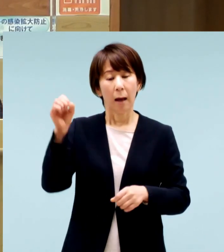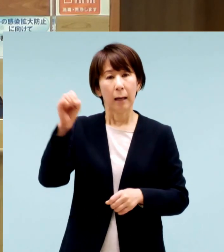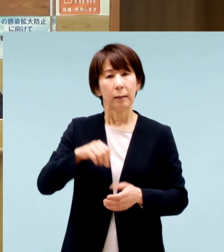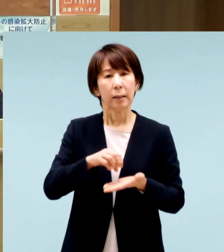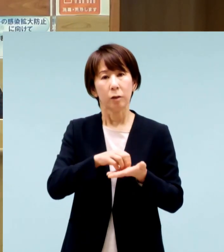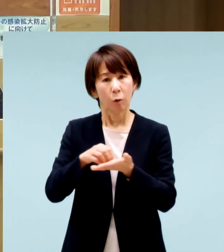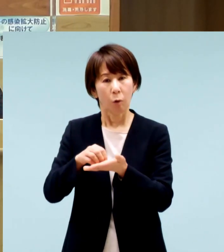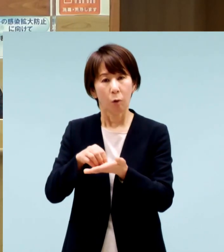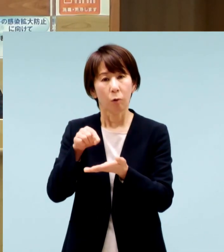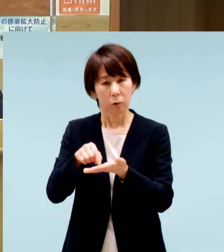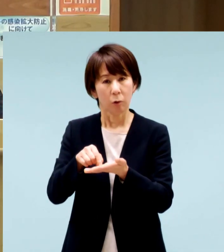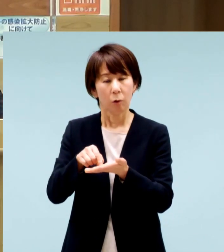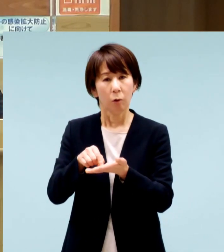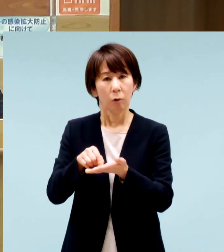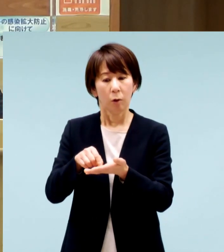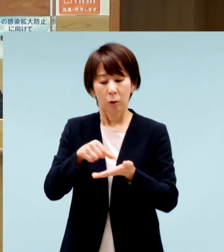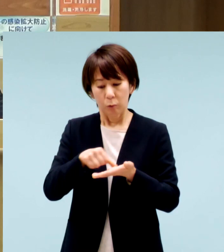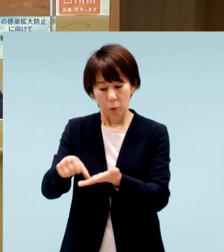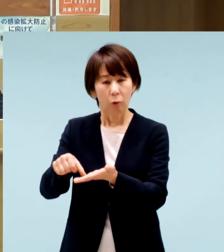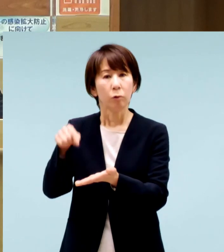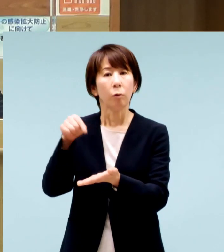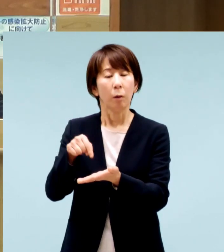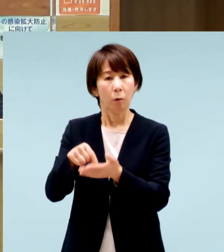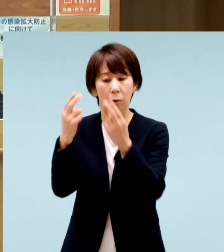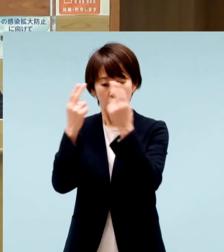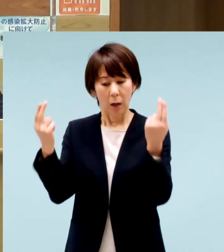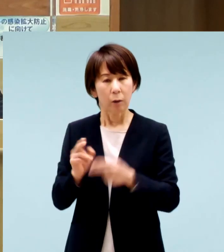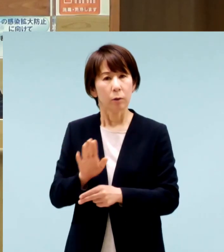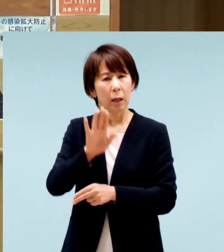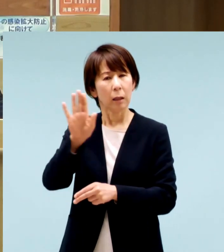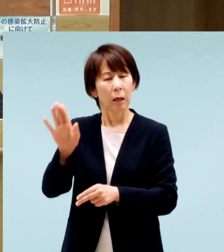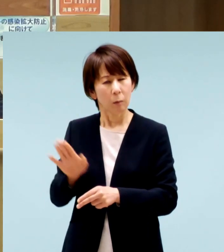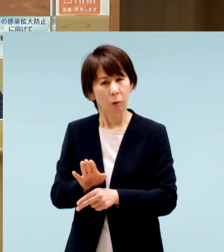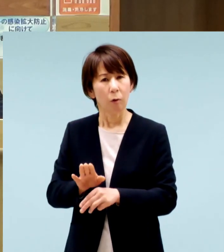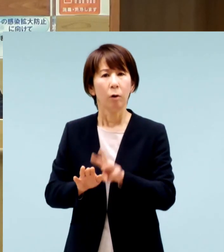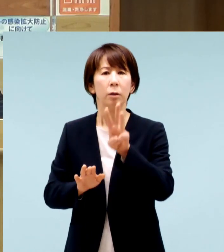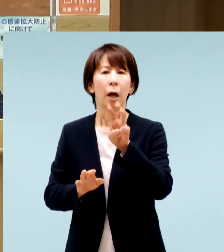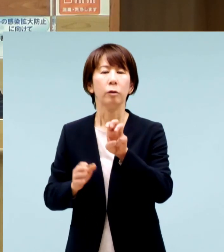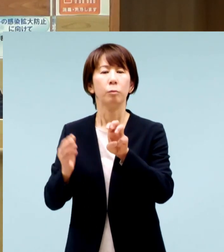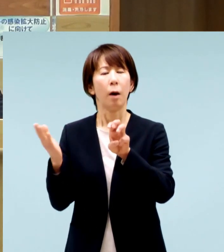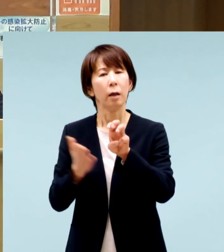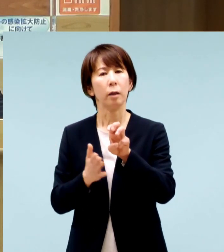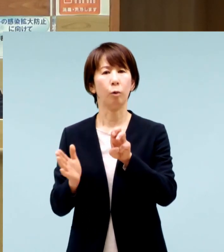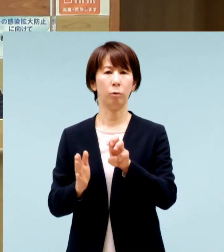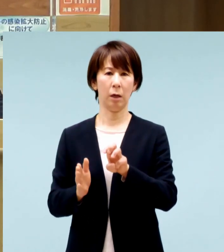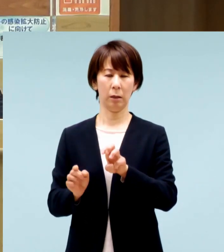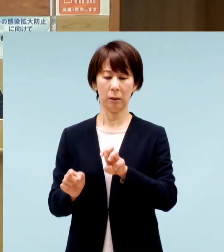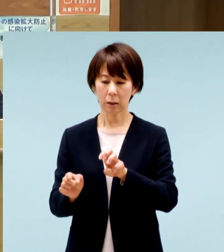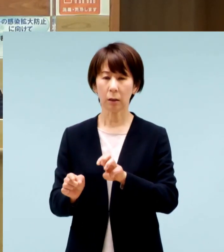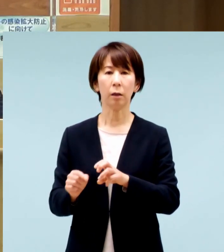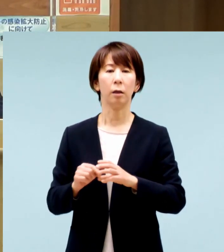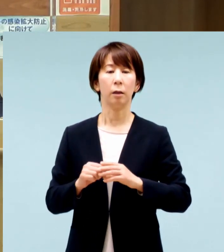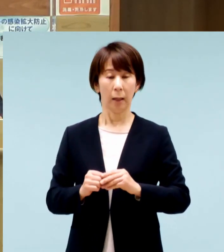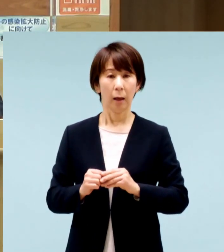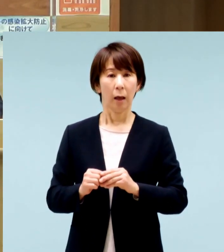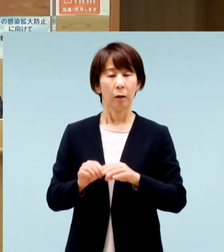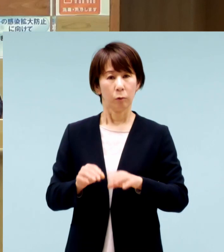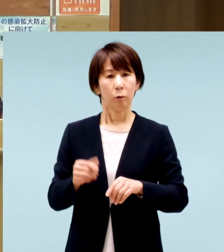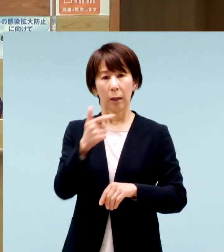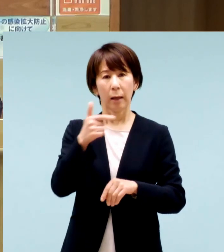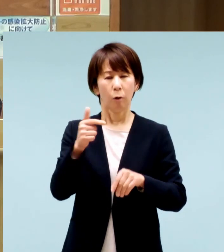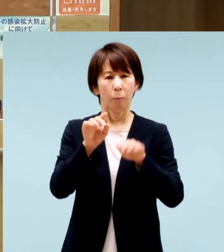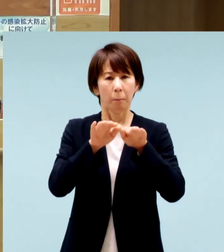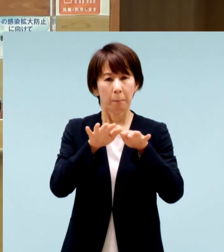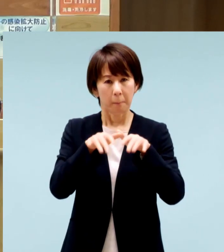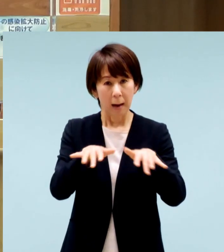ということで、その第6波への備えがまだ十分進んでないんではないかという、その指摘もあるわけなんですけれども、今後その感染